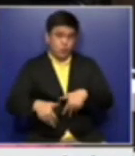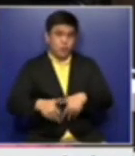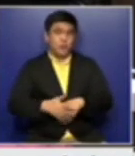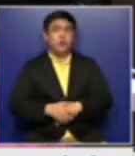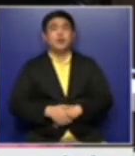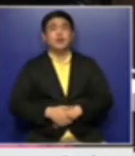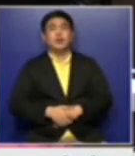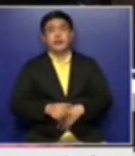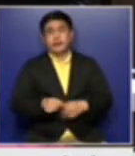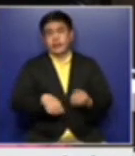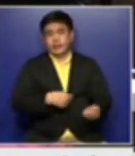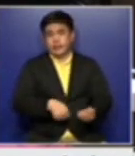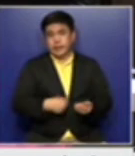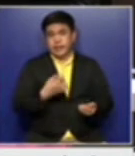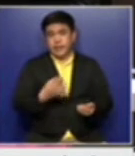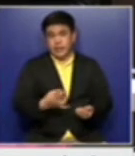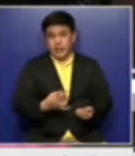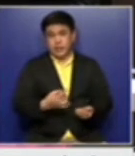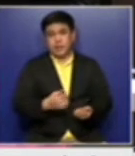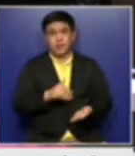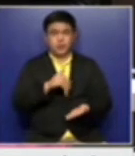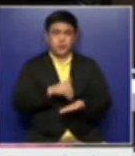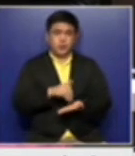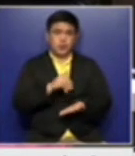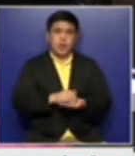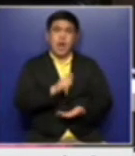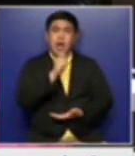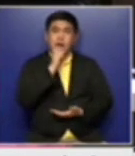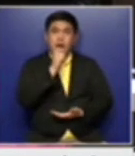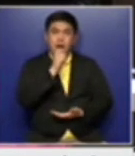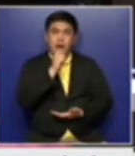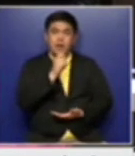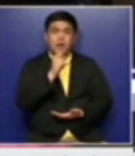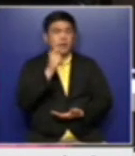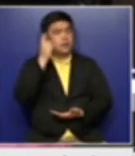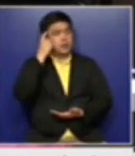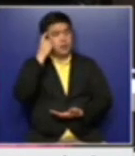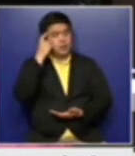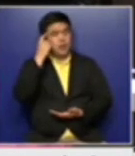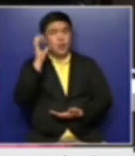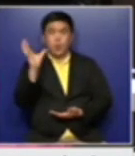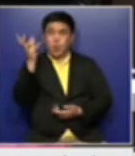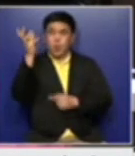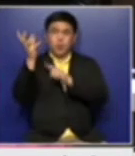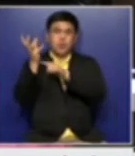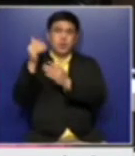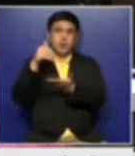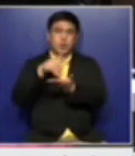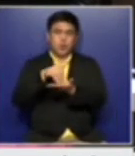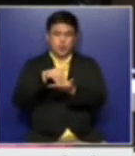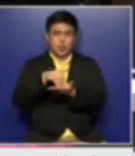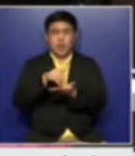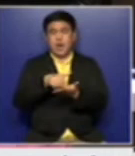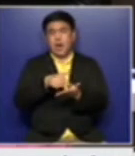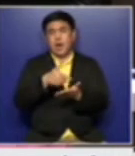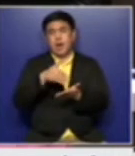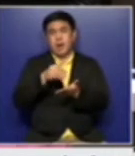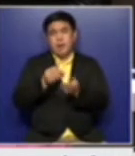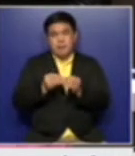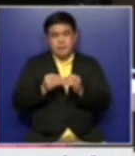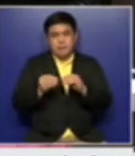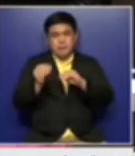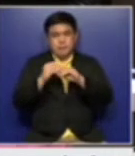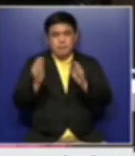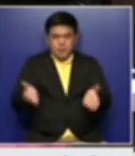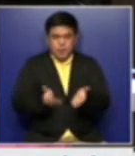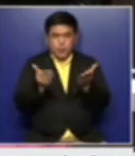คเกษตรควรยกระดับให้เป็นศูนย์กลางอาหารโลกโดยต้องเตรียมการและสนับสนุนภาคเกษตรให้มีความพร้อม